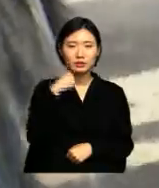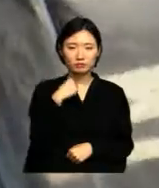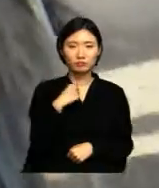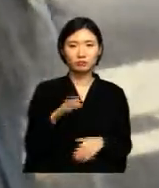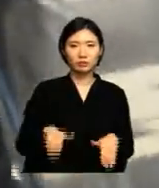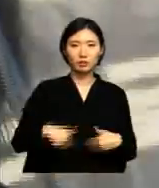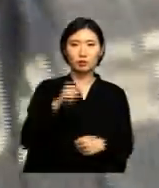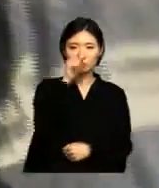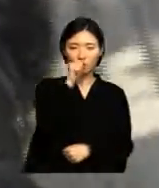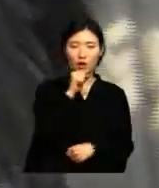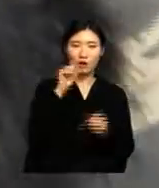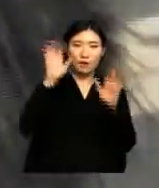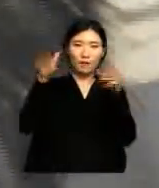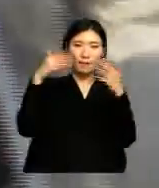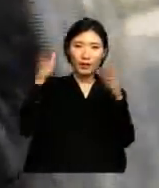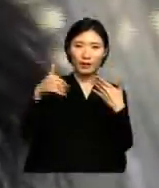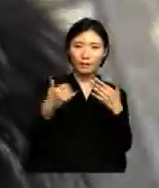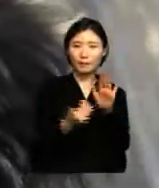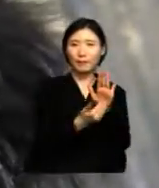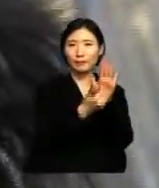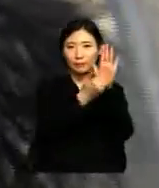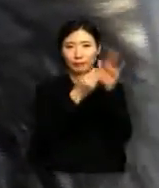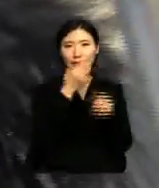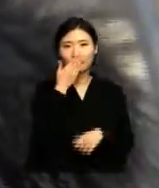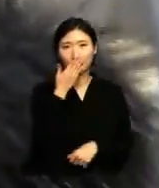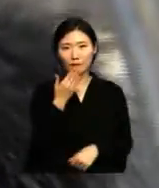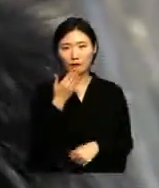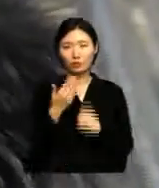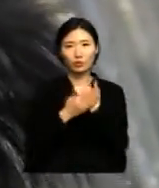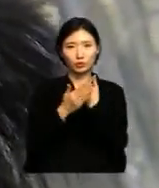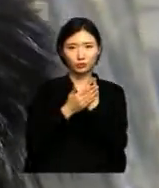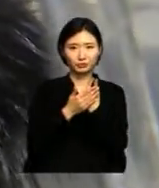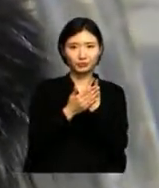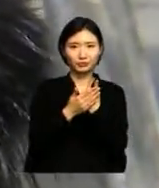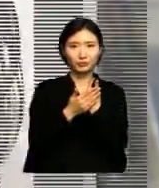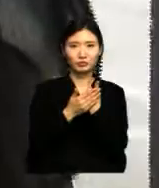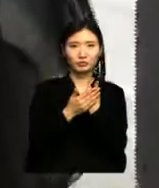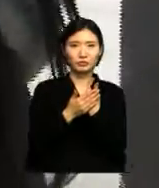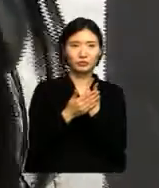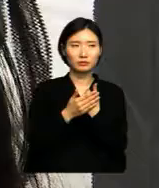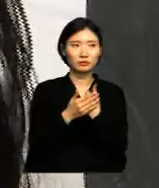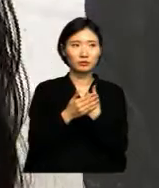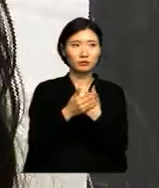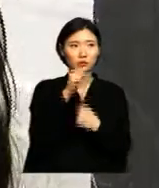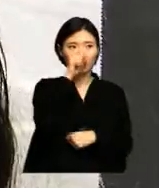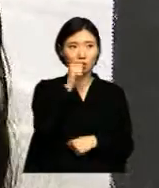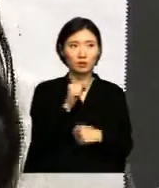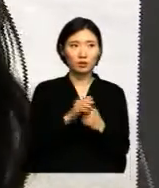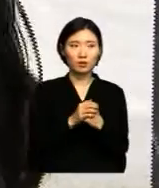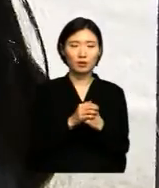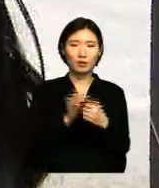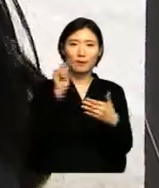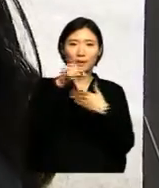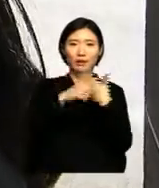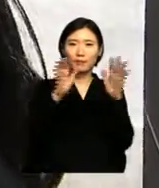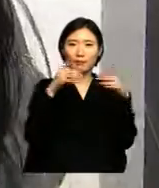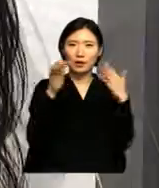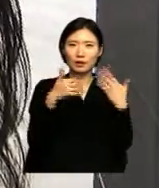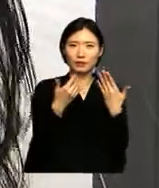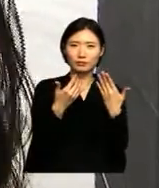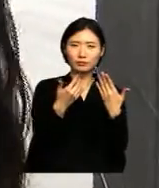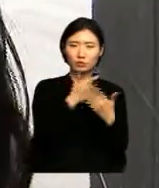따뜻하고 바람이, 네. 바람막이 도움 많이 되네요. 그래도. 아, 그래요? 네. 저 밖에서 바람 다 맞고